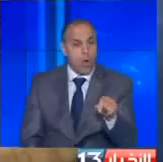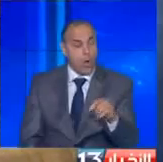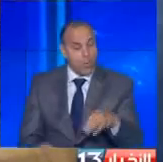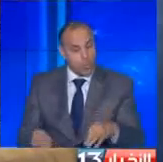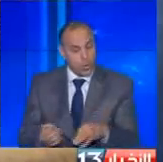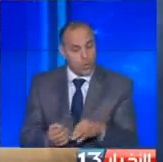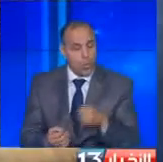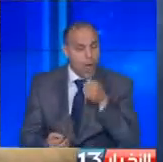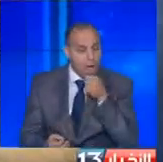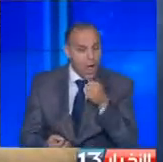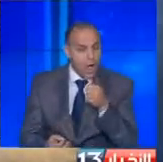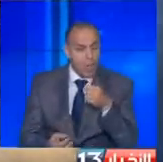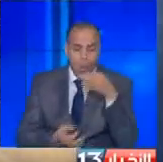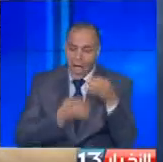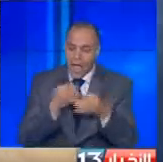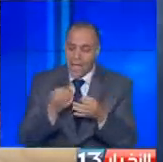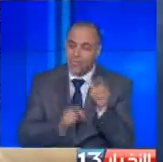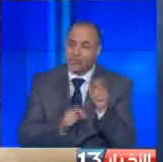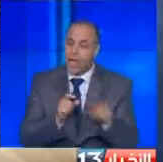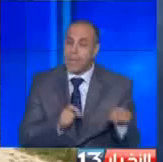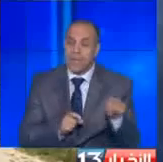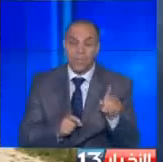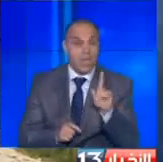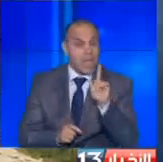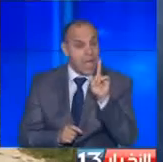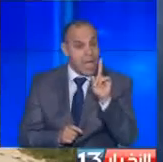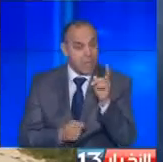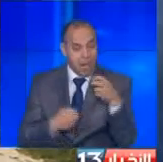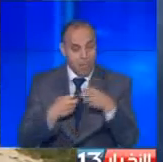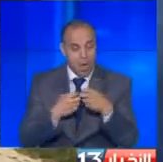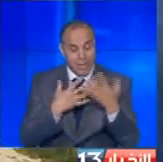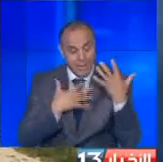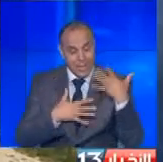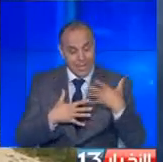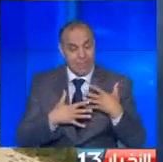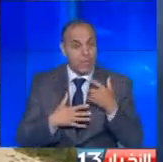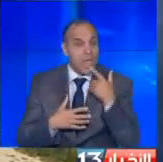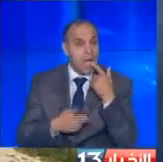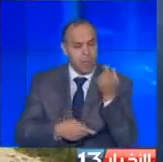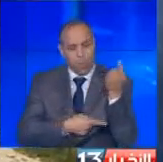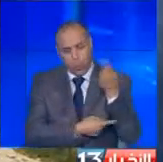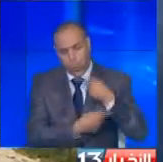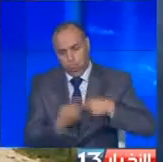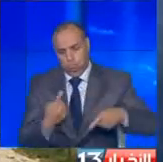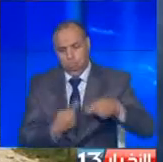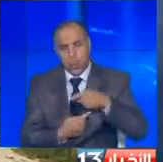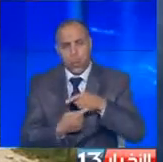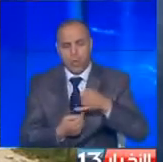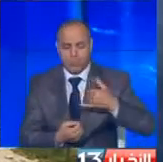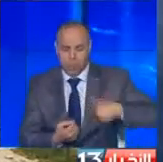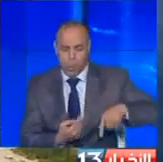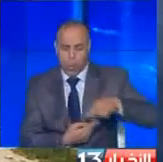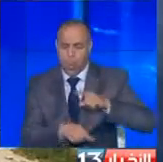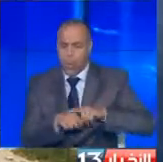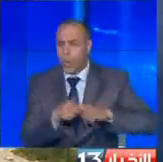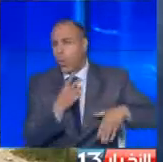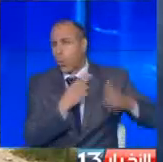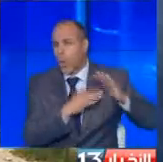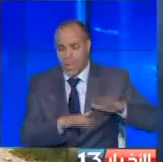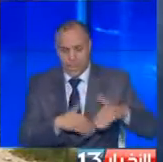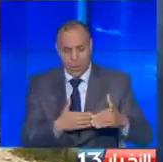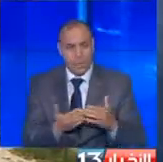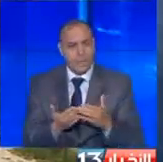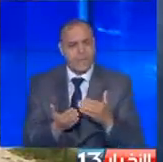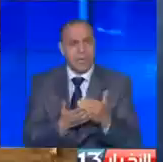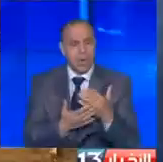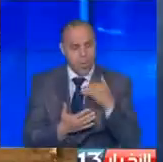موسيقى وأغان وحكايات شعبية ومعارف تقليدية تتوارثها الأمة عبر أجيال وعصور، تعبيرا